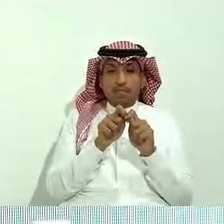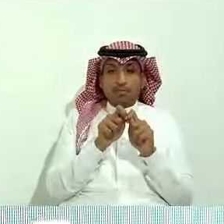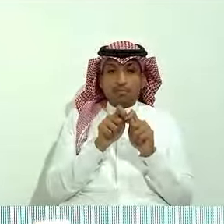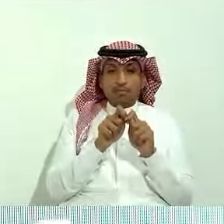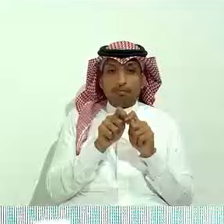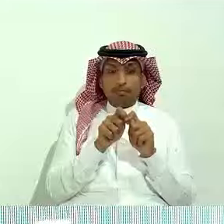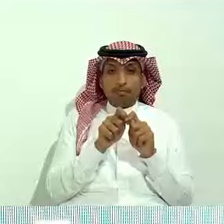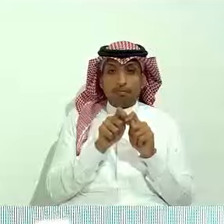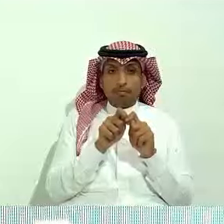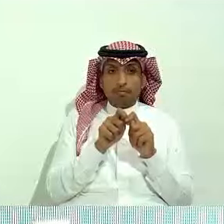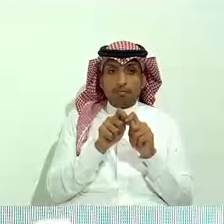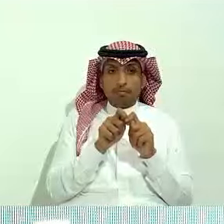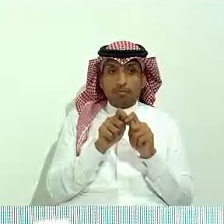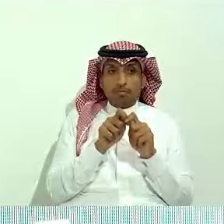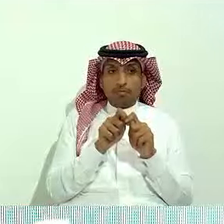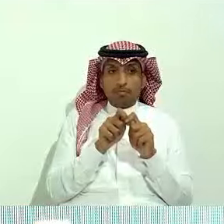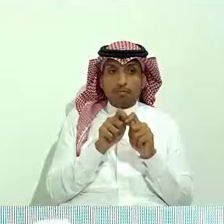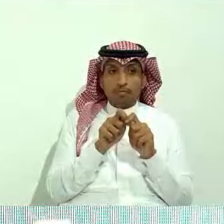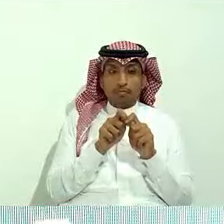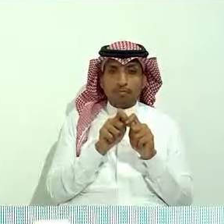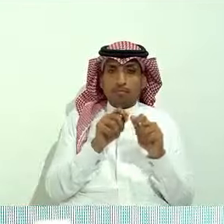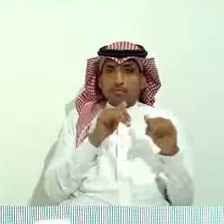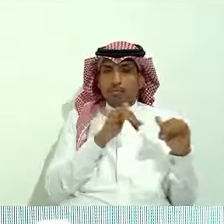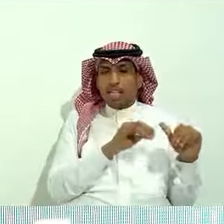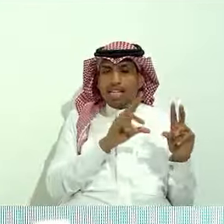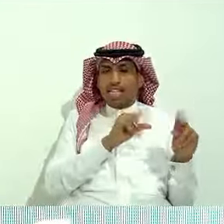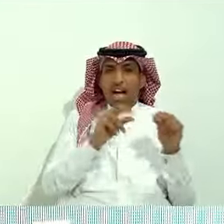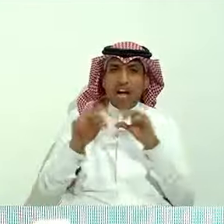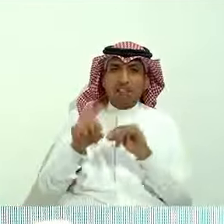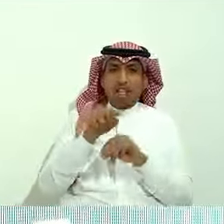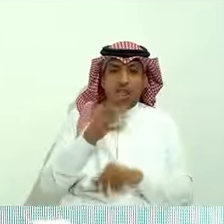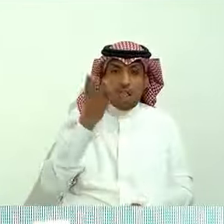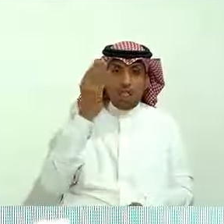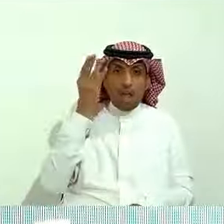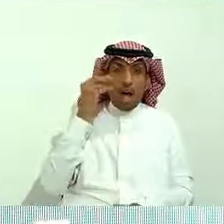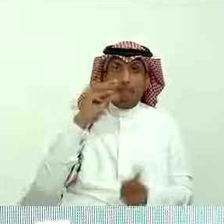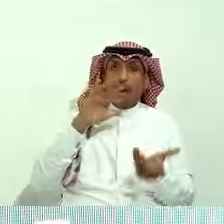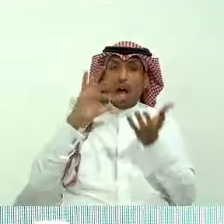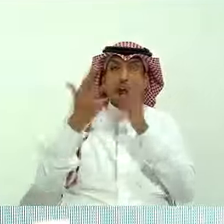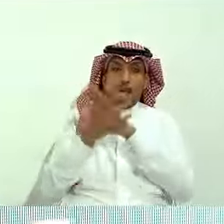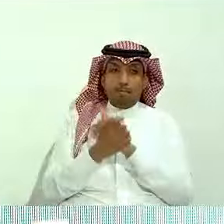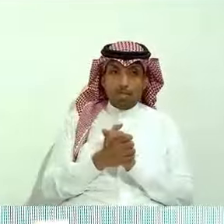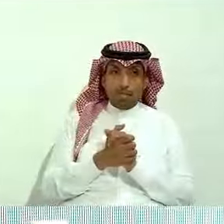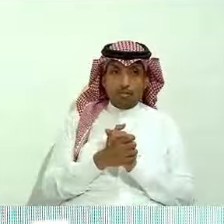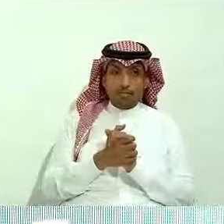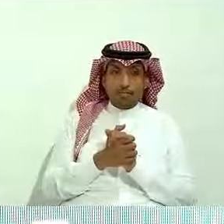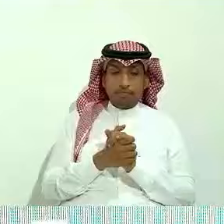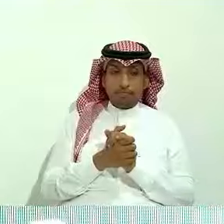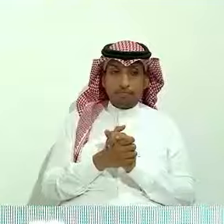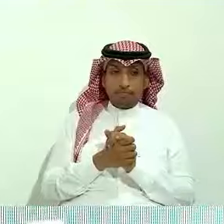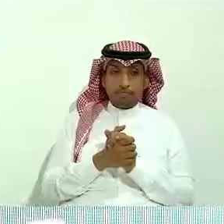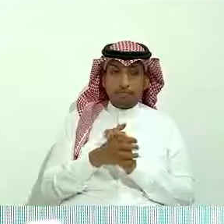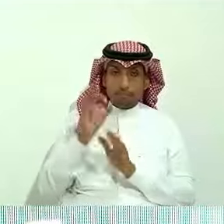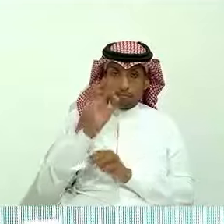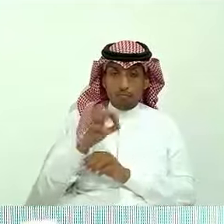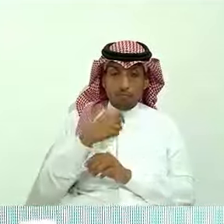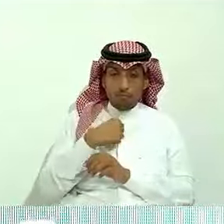تمثل هذه الثقافة وهذا التراث عالمياً. احنا طبعا نعرف انه